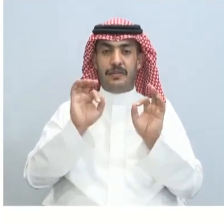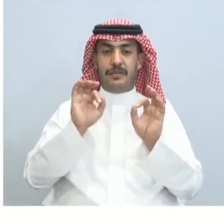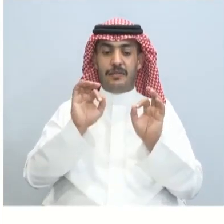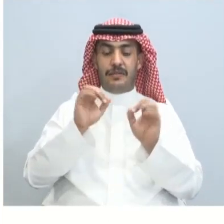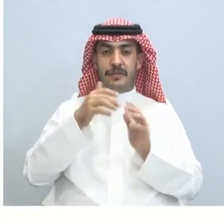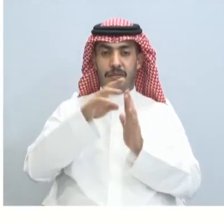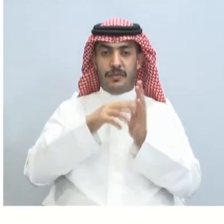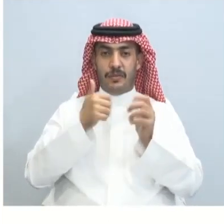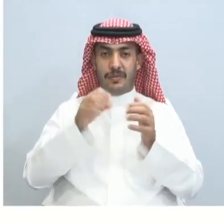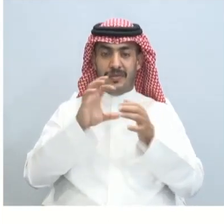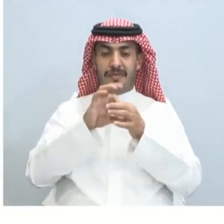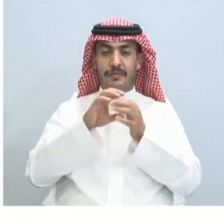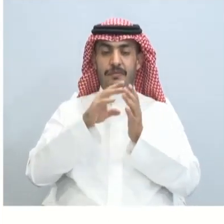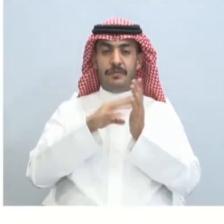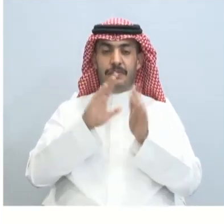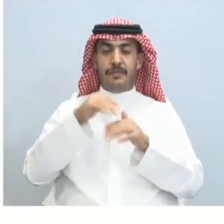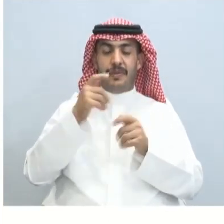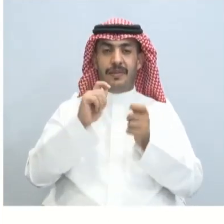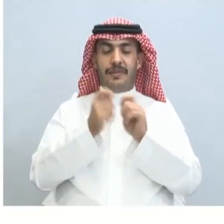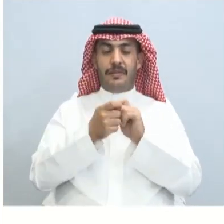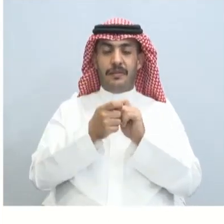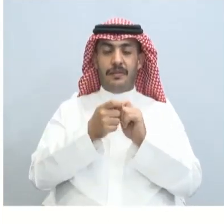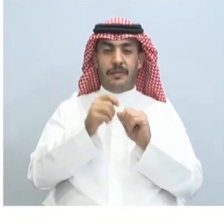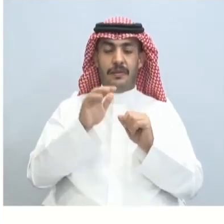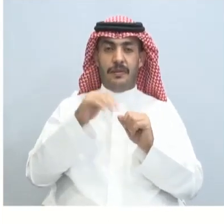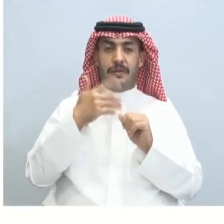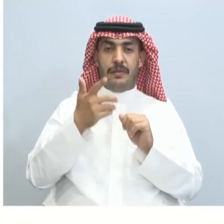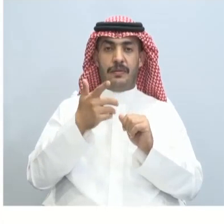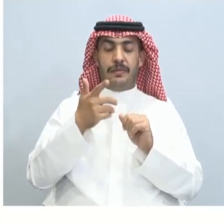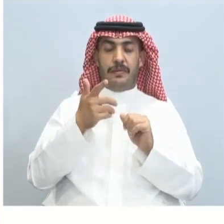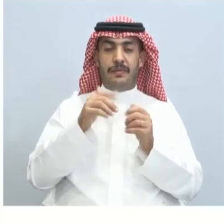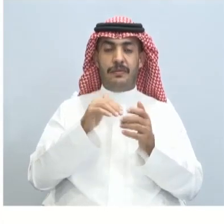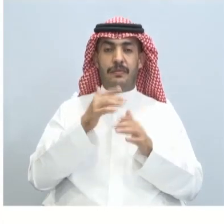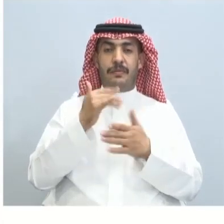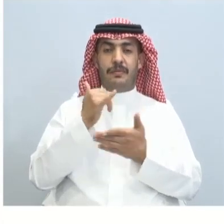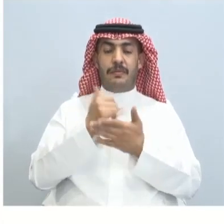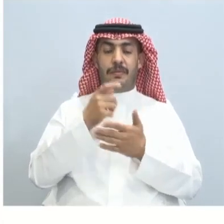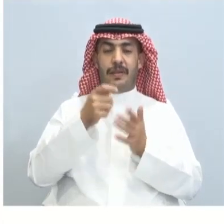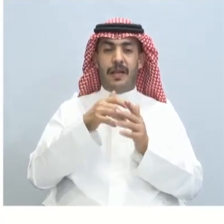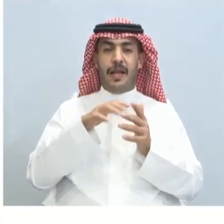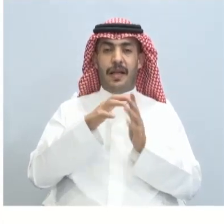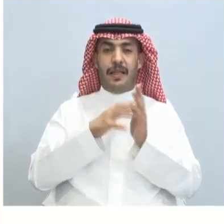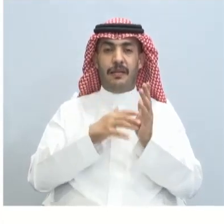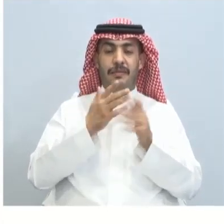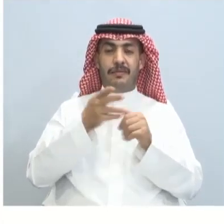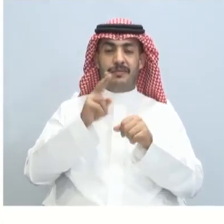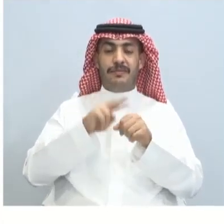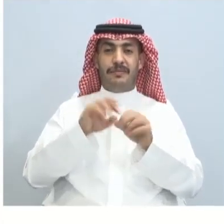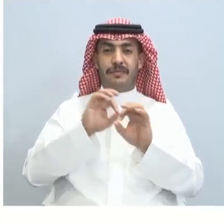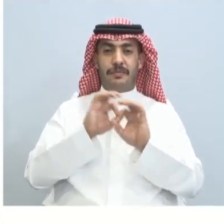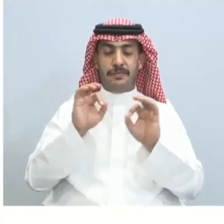ويراجع مع المسؤول بعد ذلك يقوم بالتعديل وبالتالي اذا السكرتير هو من كتب هذا الخطاب بايعاز